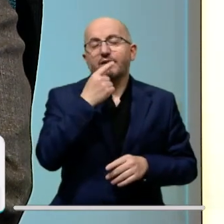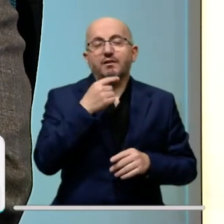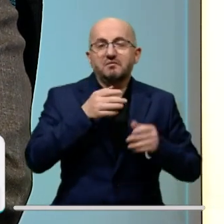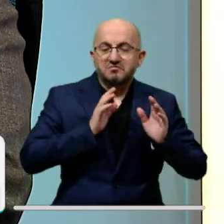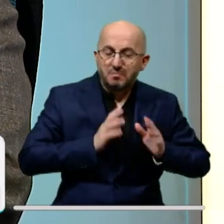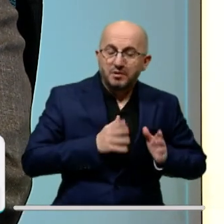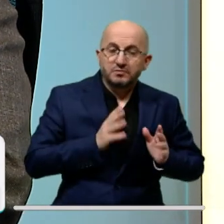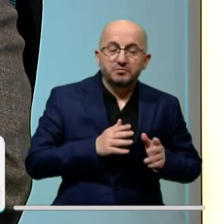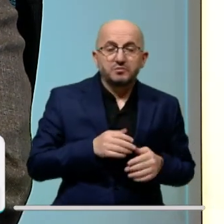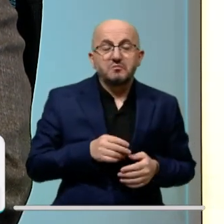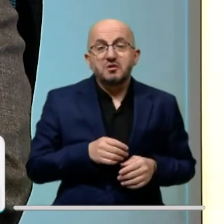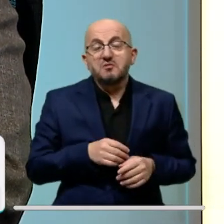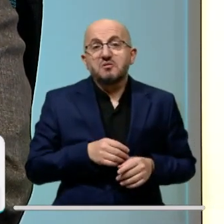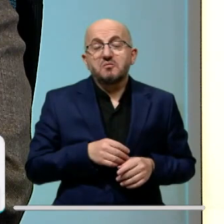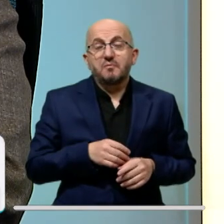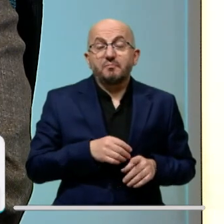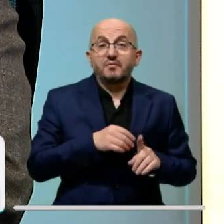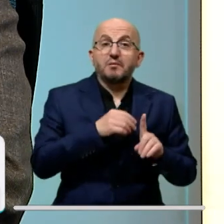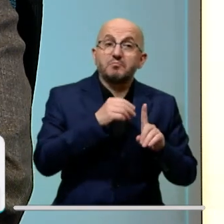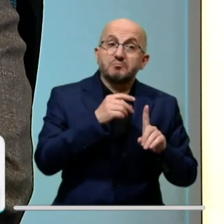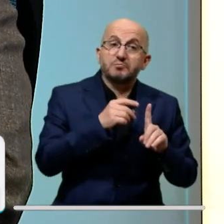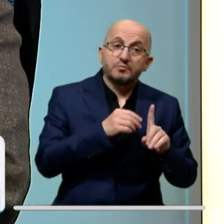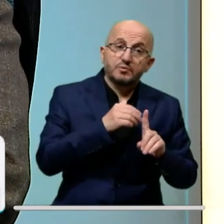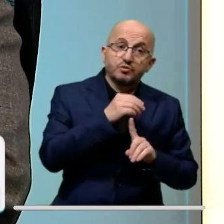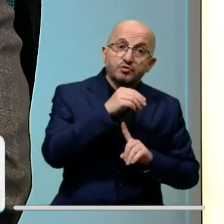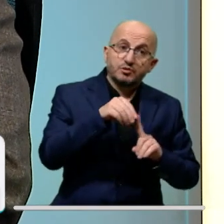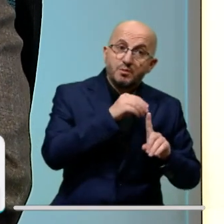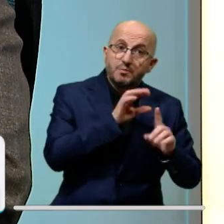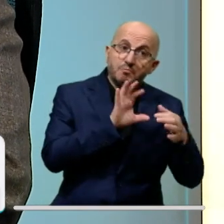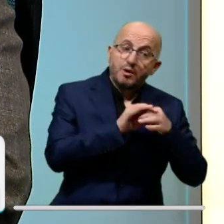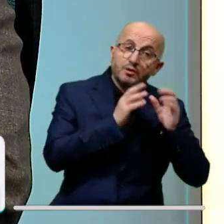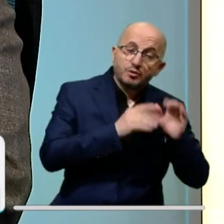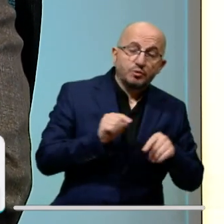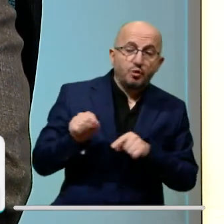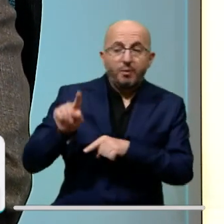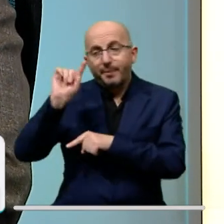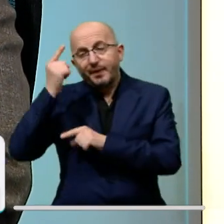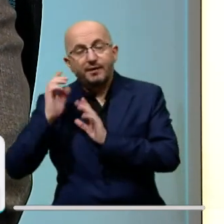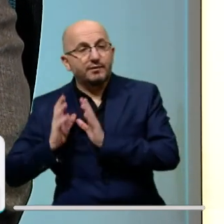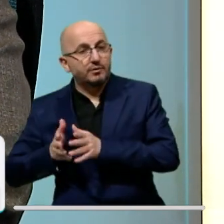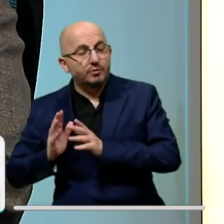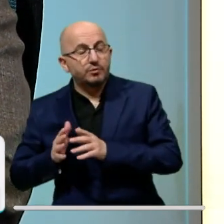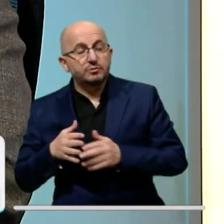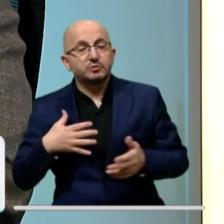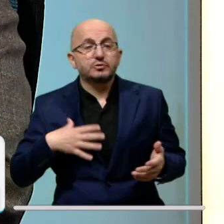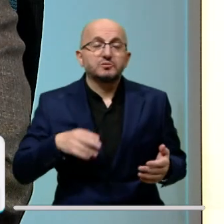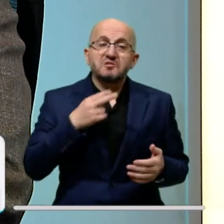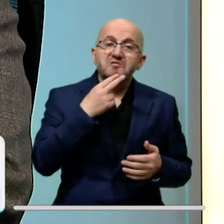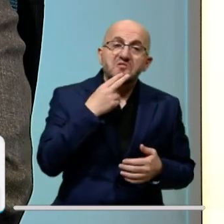kılmıyorsalar veya biri cemaate bağlı kılıyor, öbürü tek başına kılıyorsa, bu durumda ister